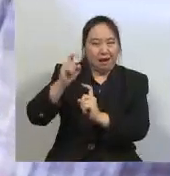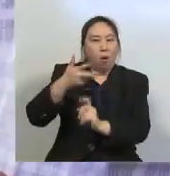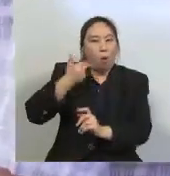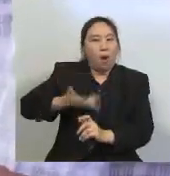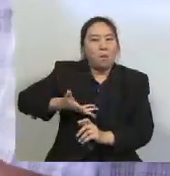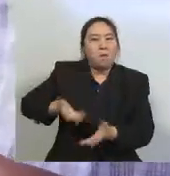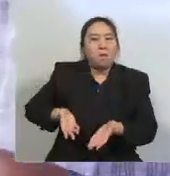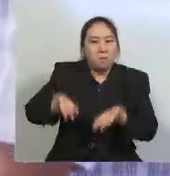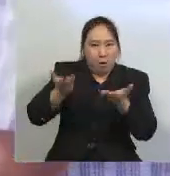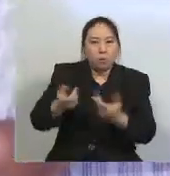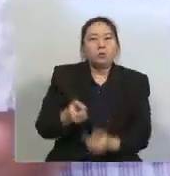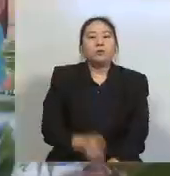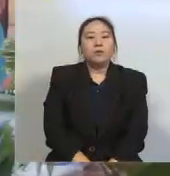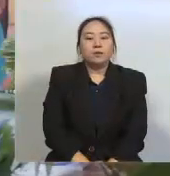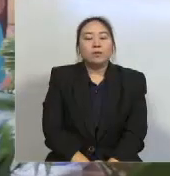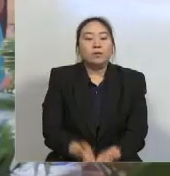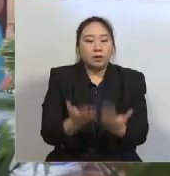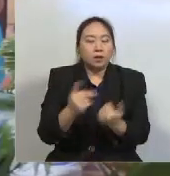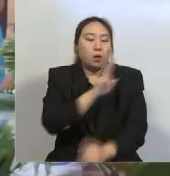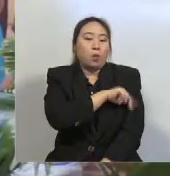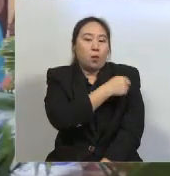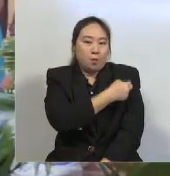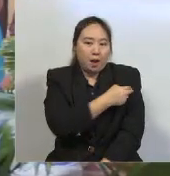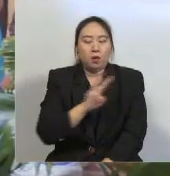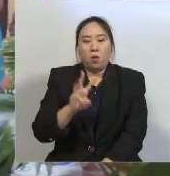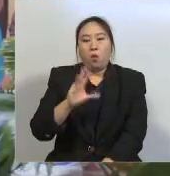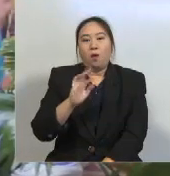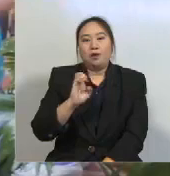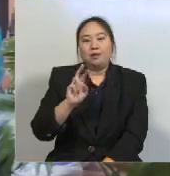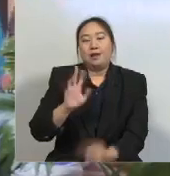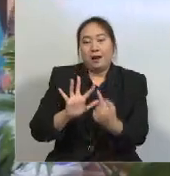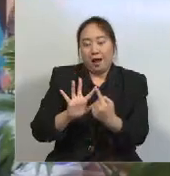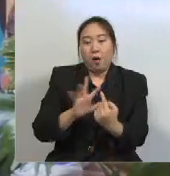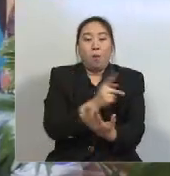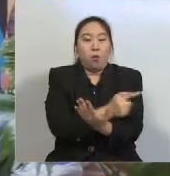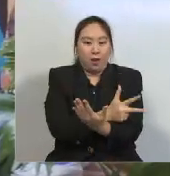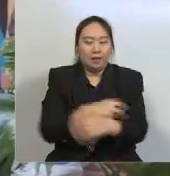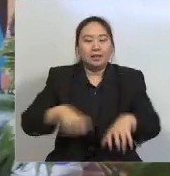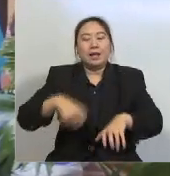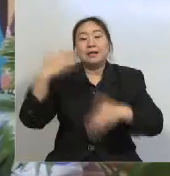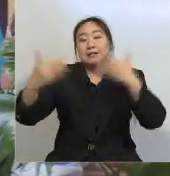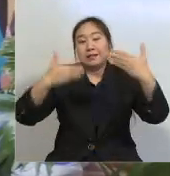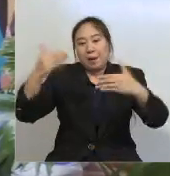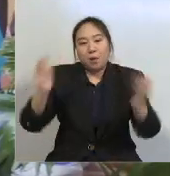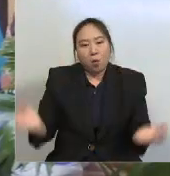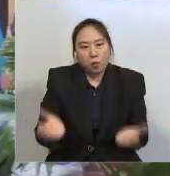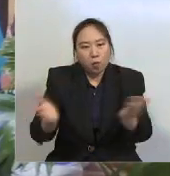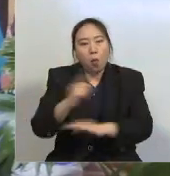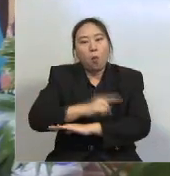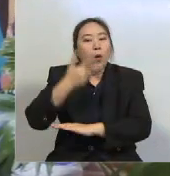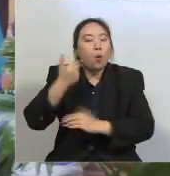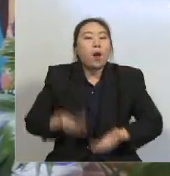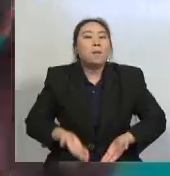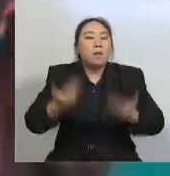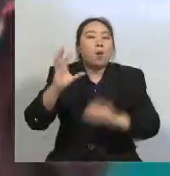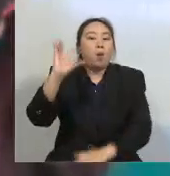านโรงพยาบาลวชิรภูเก็ตจึงจัดกิจกรรมรณรงค์วันเบาหวานโลกขึ้นเพื่อสร้างความเข้าใจในพิษภัยของโรคเ